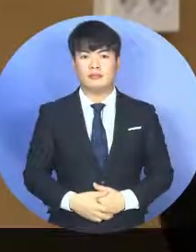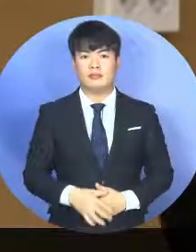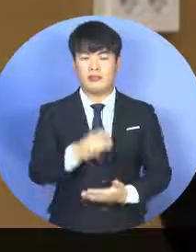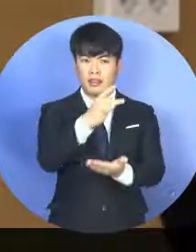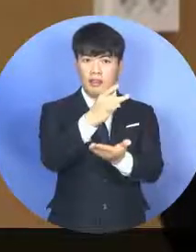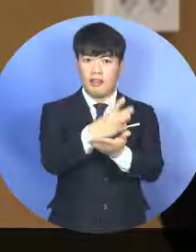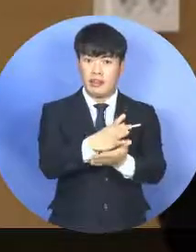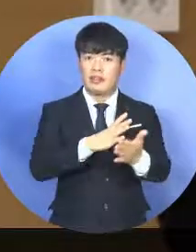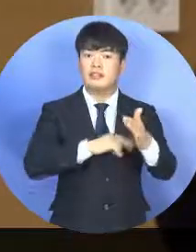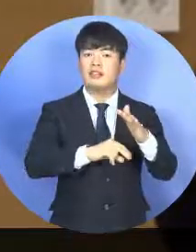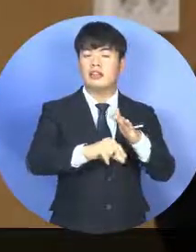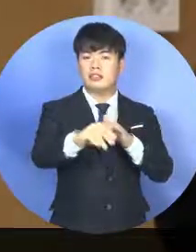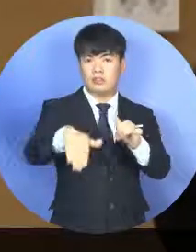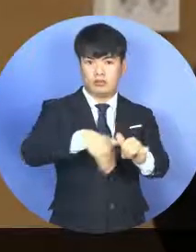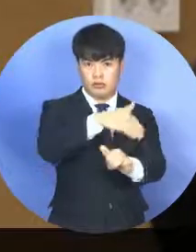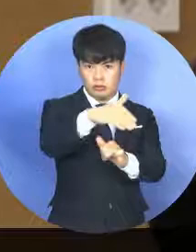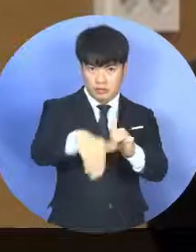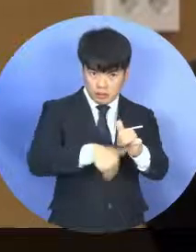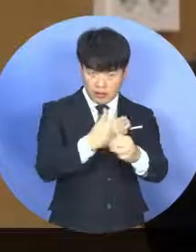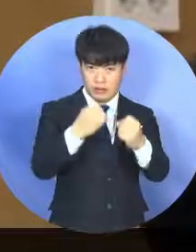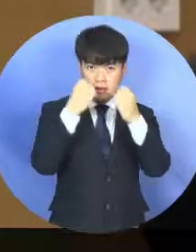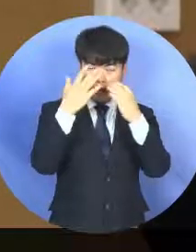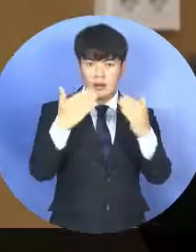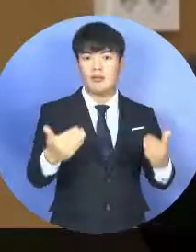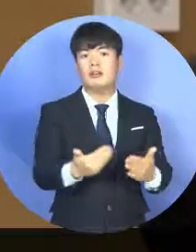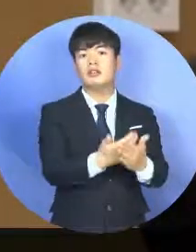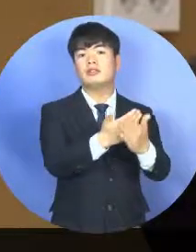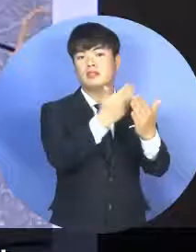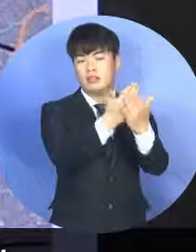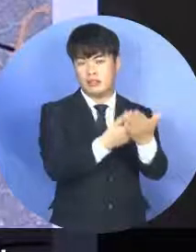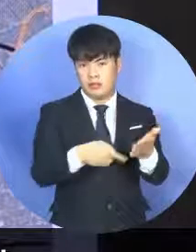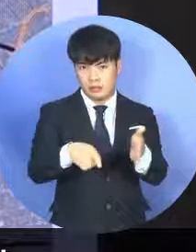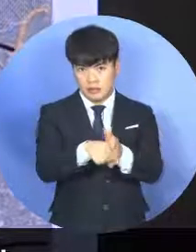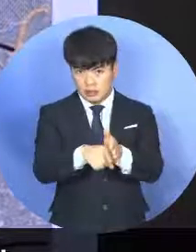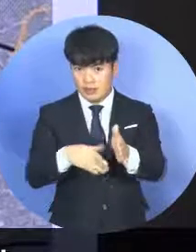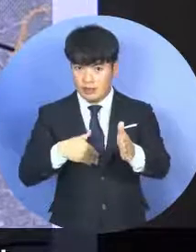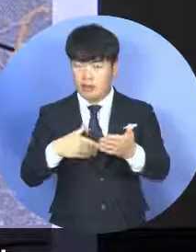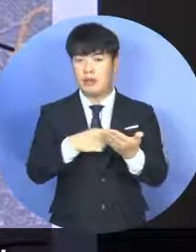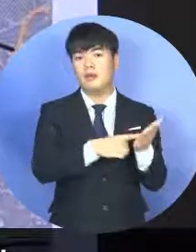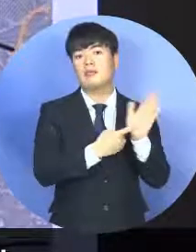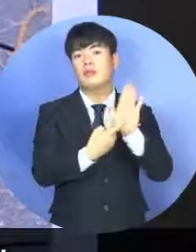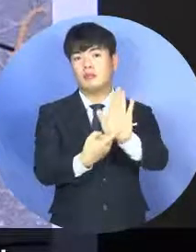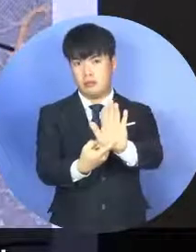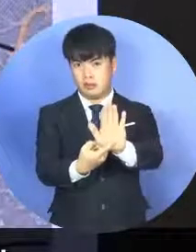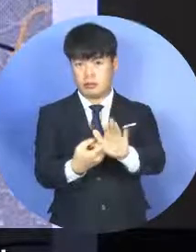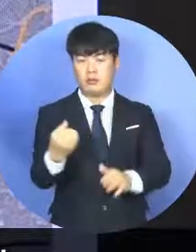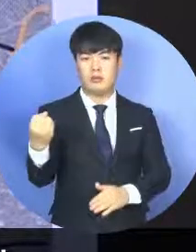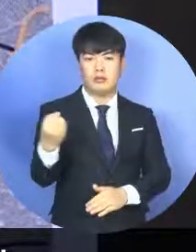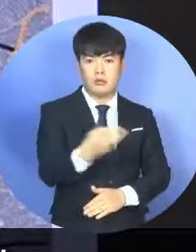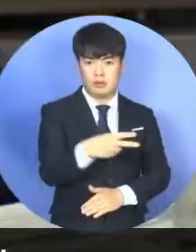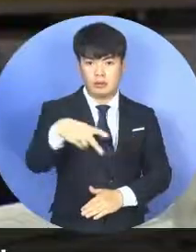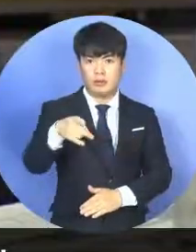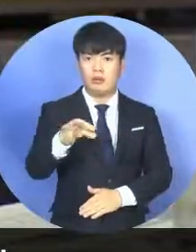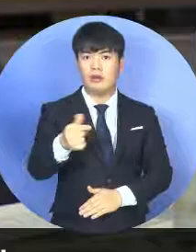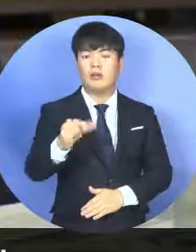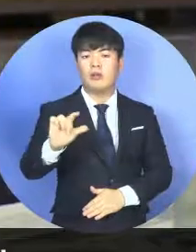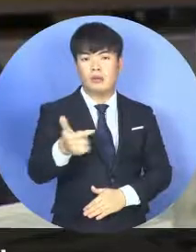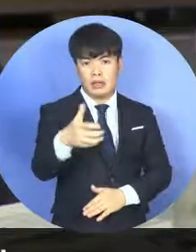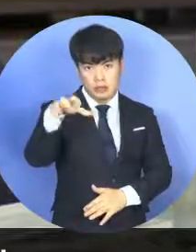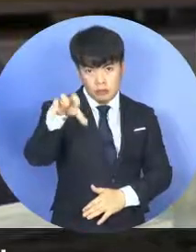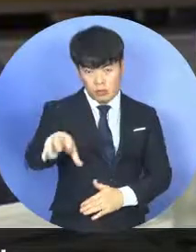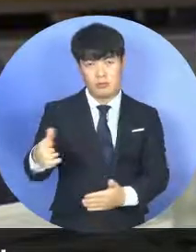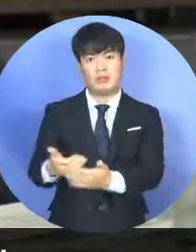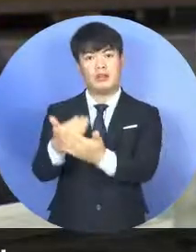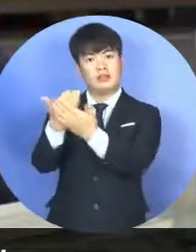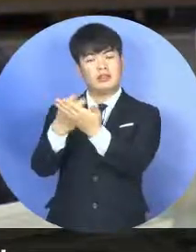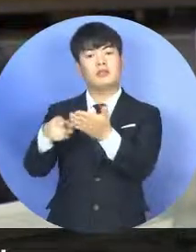천안 역세권 도시재생 뉴딜 사업에 대한 김현수 교수의 발표와 성완 축산자원개발부 이전부지 활용 방안에 대한 임준홍